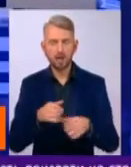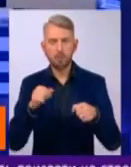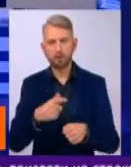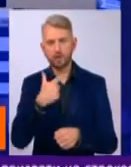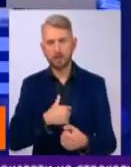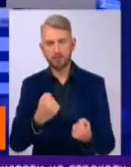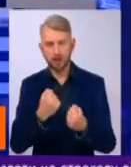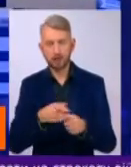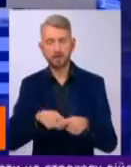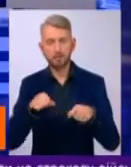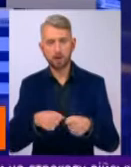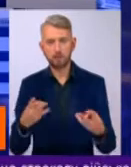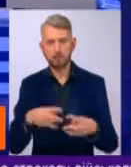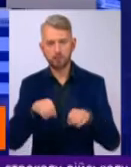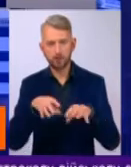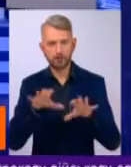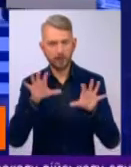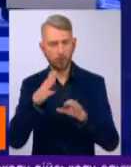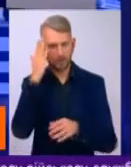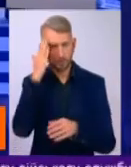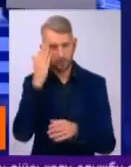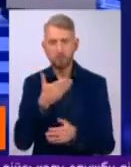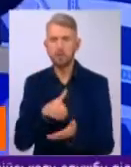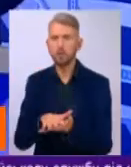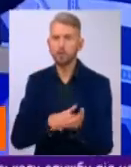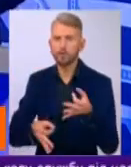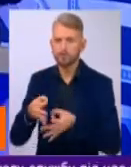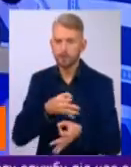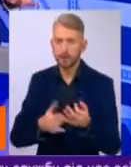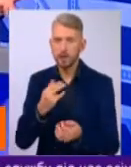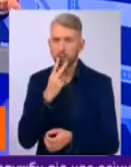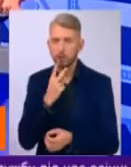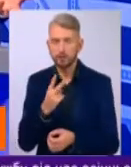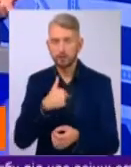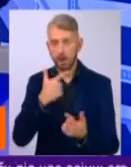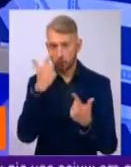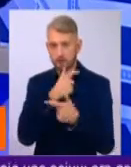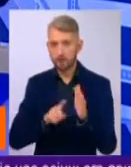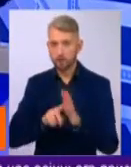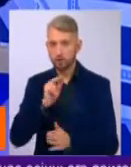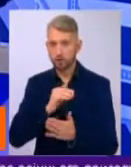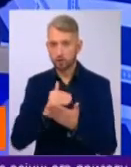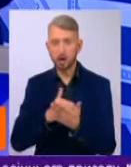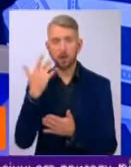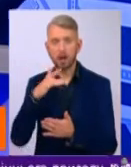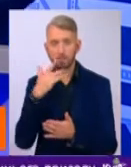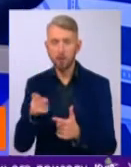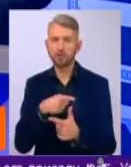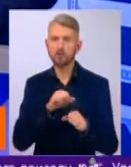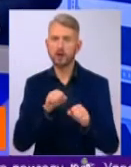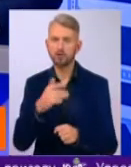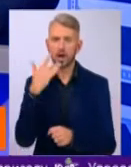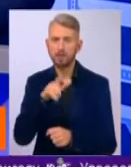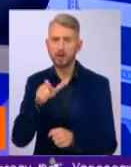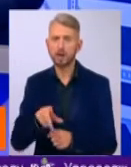оце право треба врегульовувати законний спосіб. Зрозуміло. Ми продовжимо дискусію. Зараз подивимося, я анонсував на початку програми Америку, чи захищає